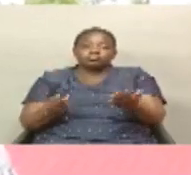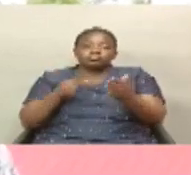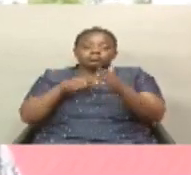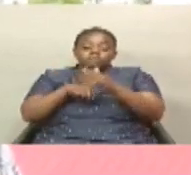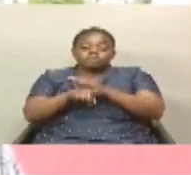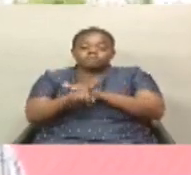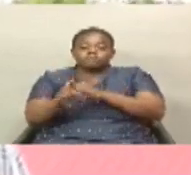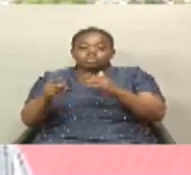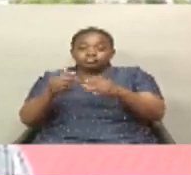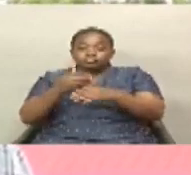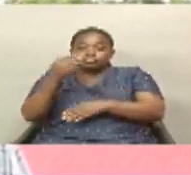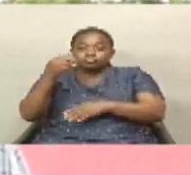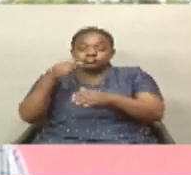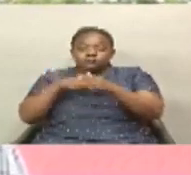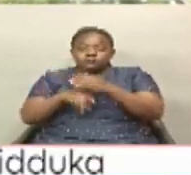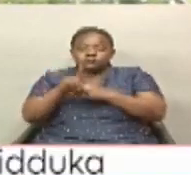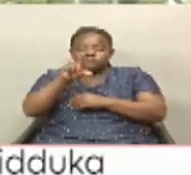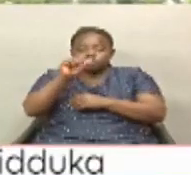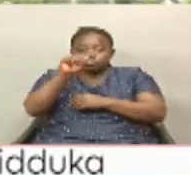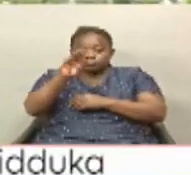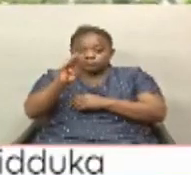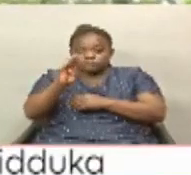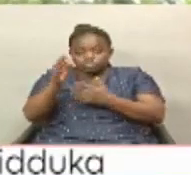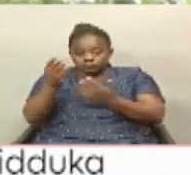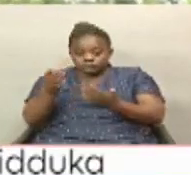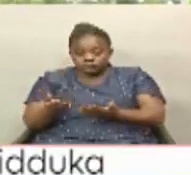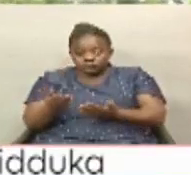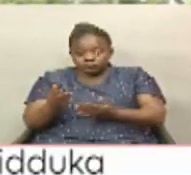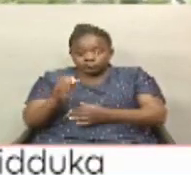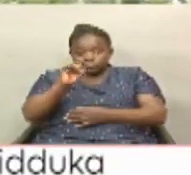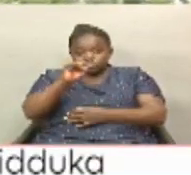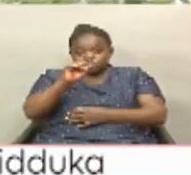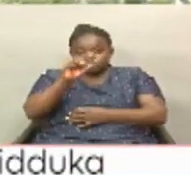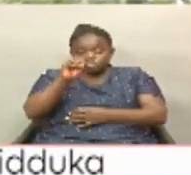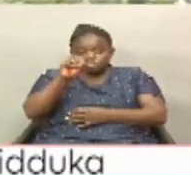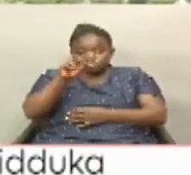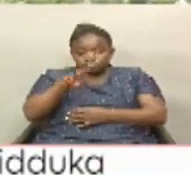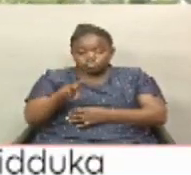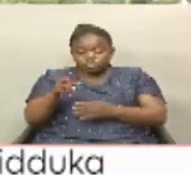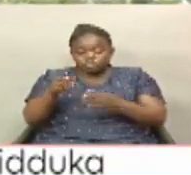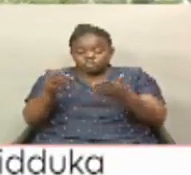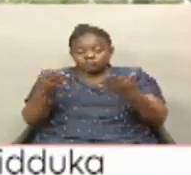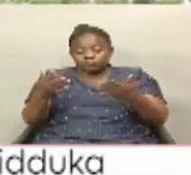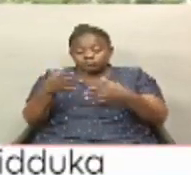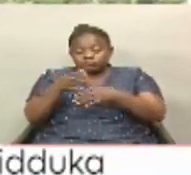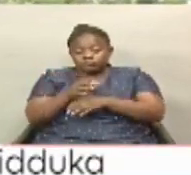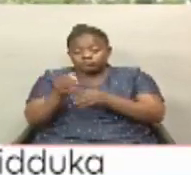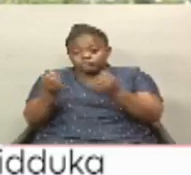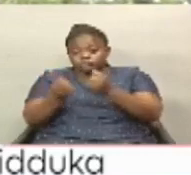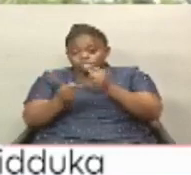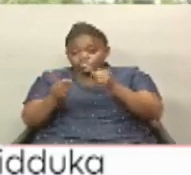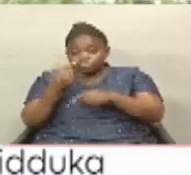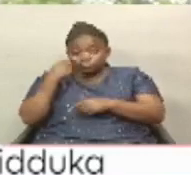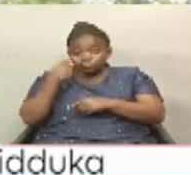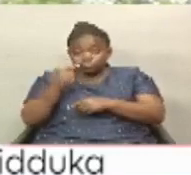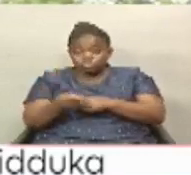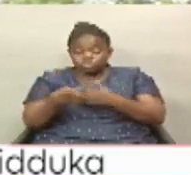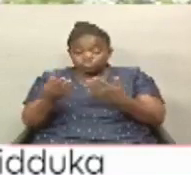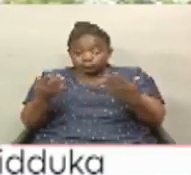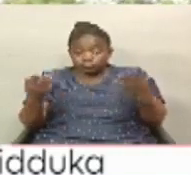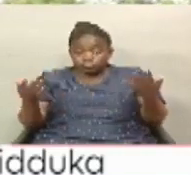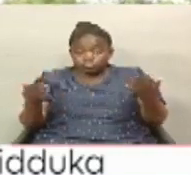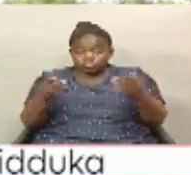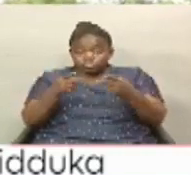mu laabu nesibira mu kibiina kati ate ayi ovya kebeera mu motoka bweyekebeza ekidduka kino wali kusibi we